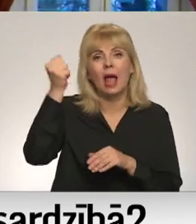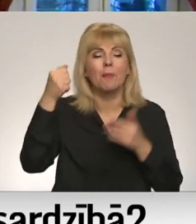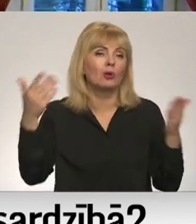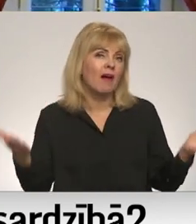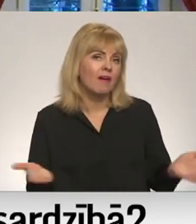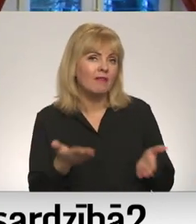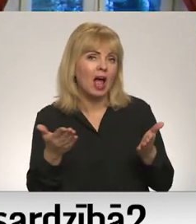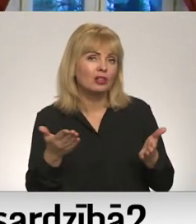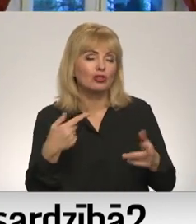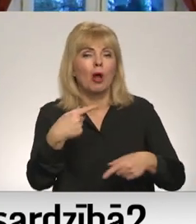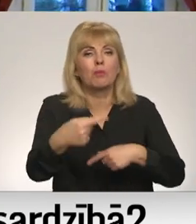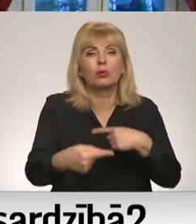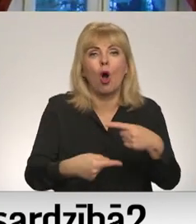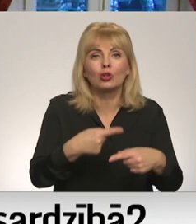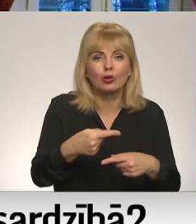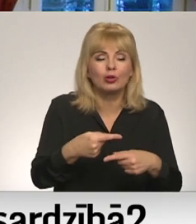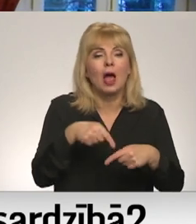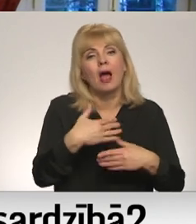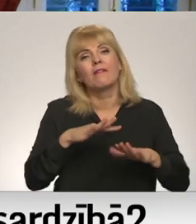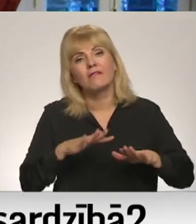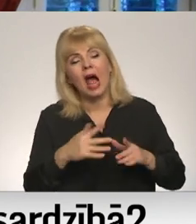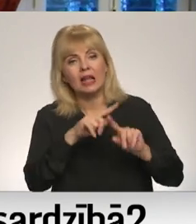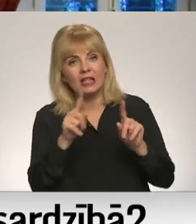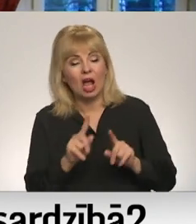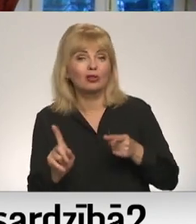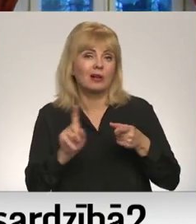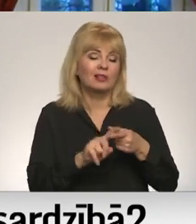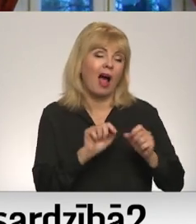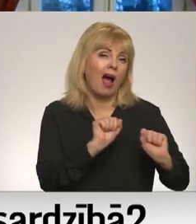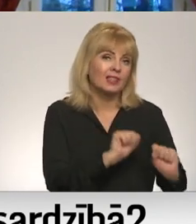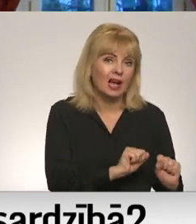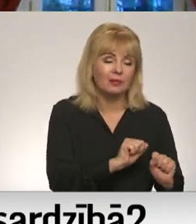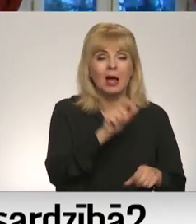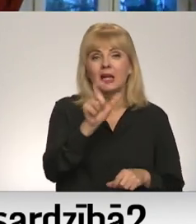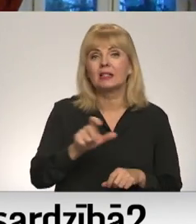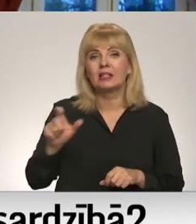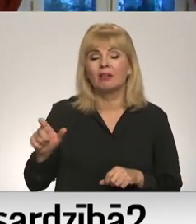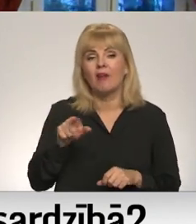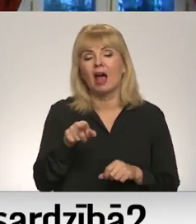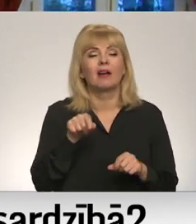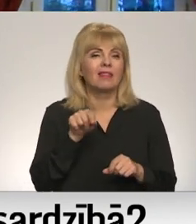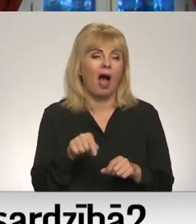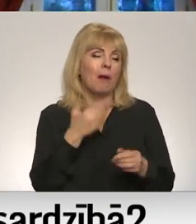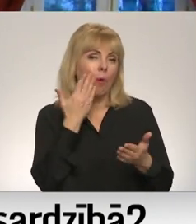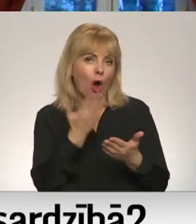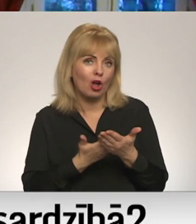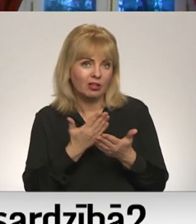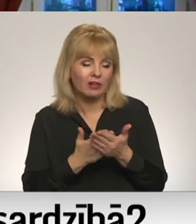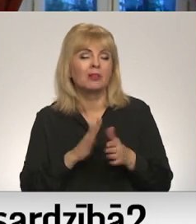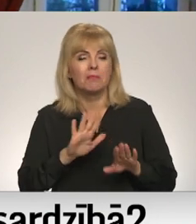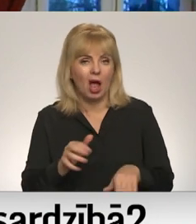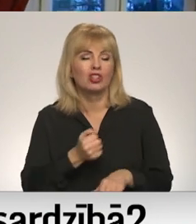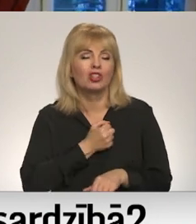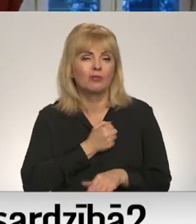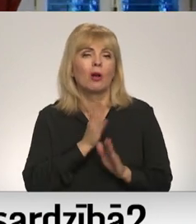veicināšanas procesos vai teiksim, lietās, kas saistīts ar aizsardzību, nu, cilvēkiem tā motivācija, diemžēl, būs